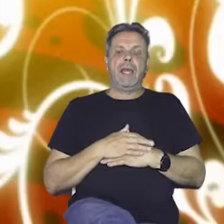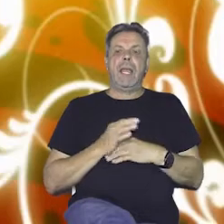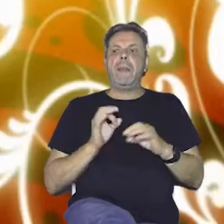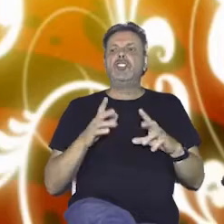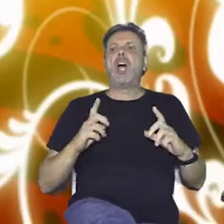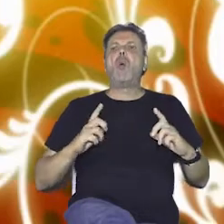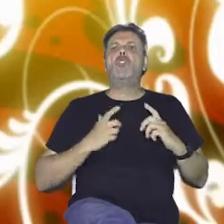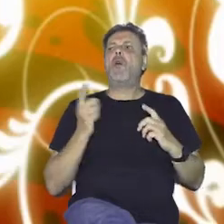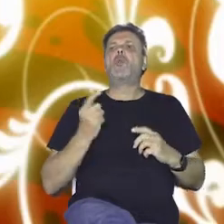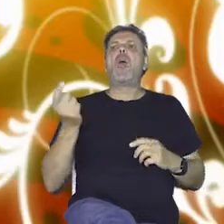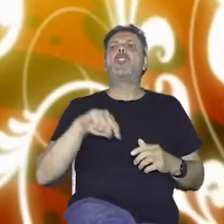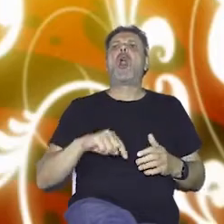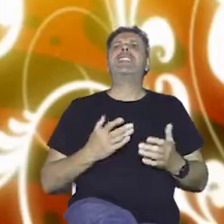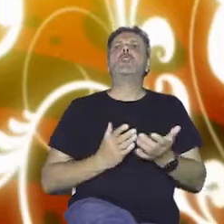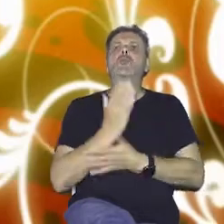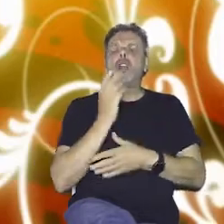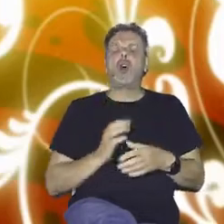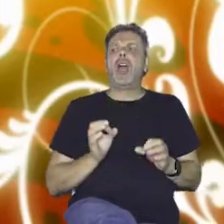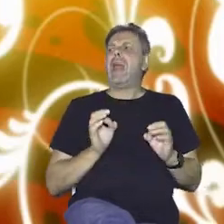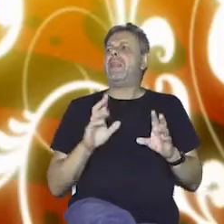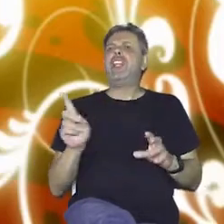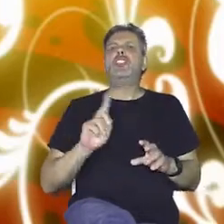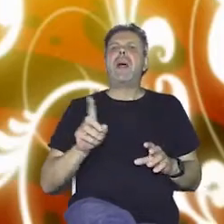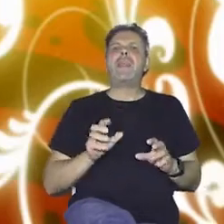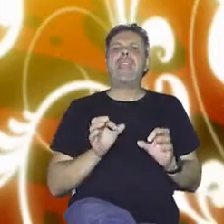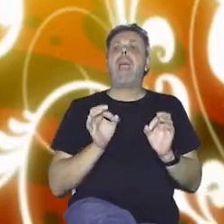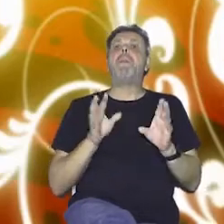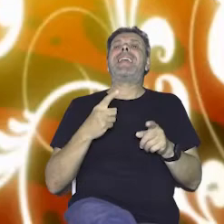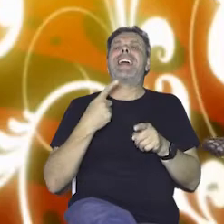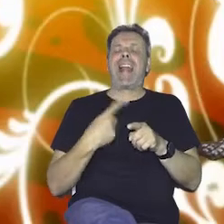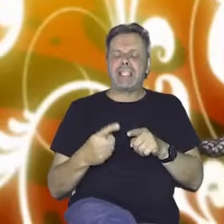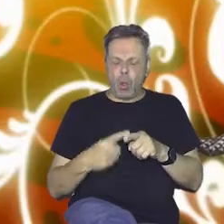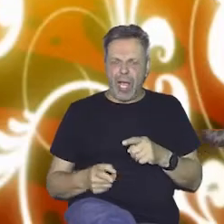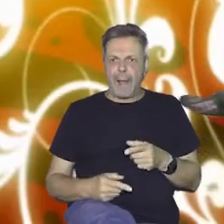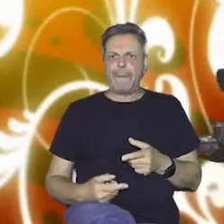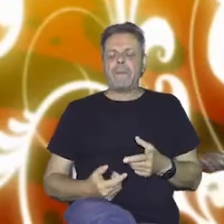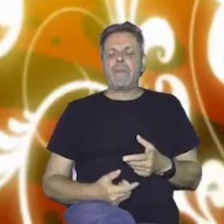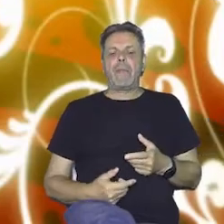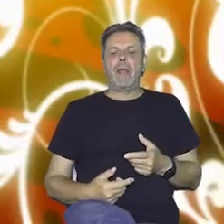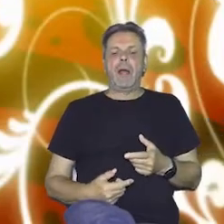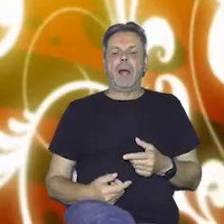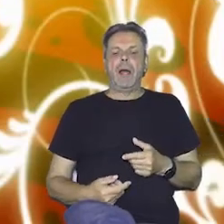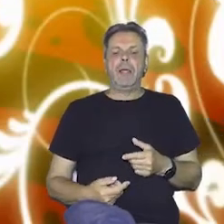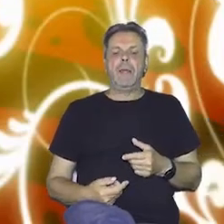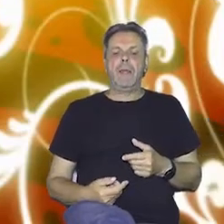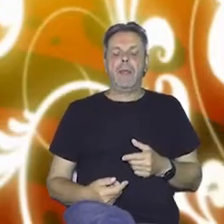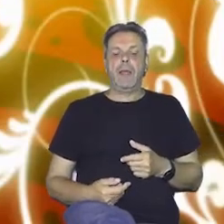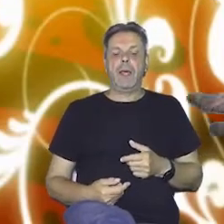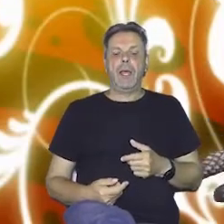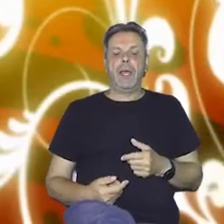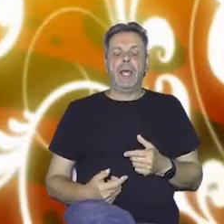u životu ne dolazi slučajno. Ništa nije bez razloga nekog svemirskog, ajmo to tako reći. To se